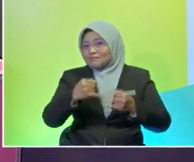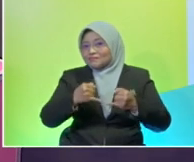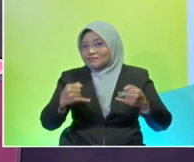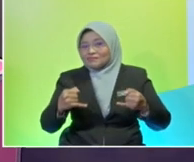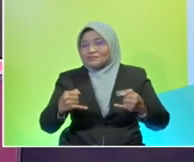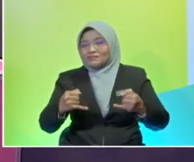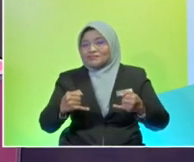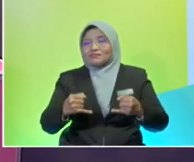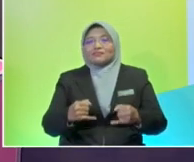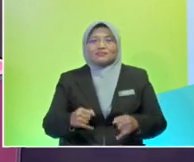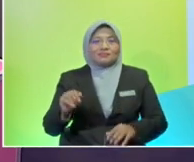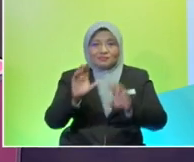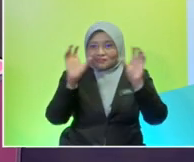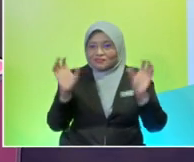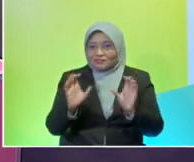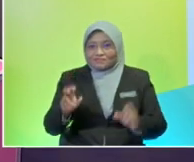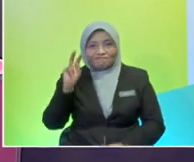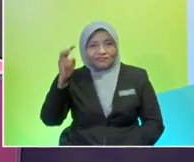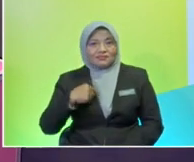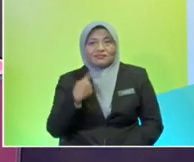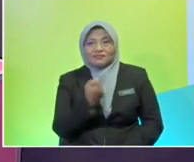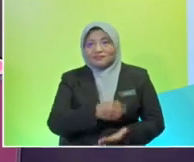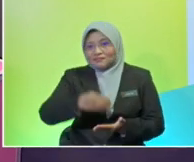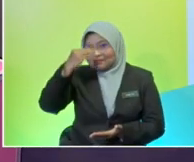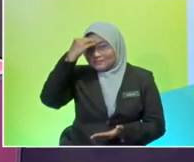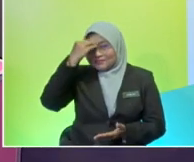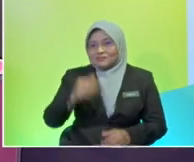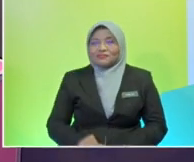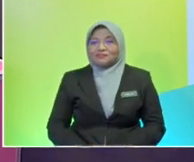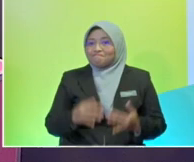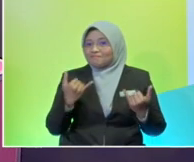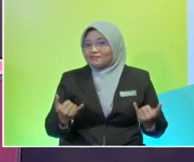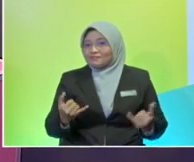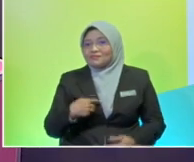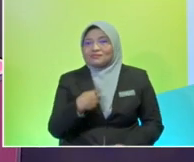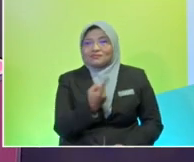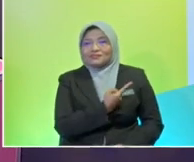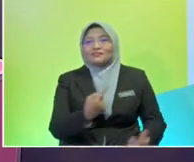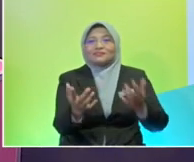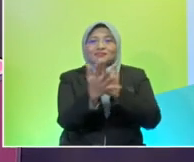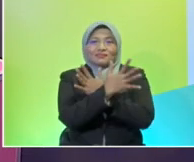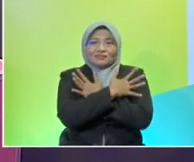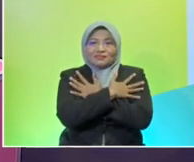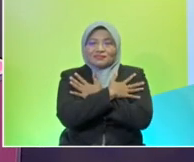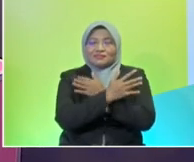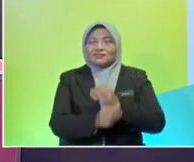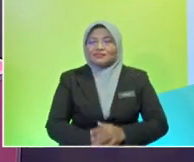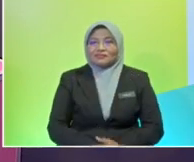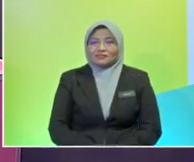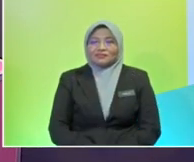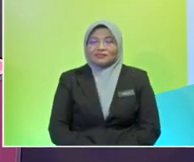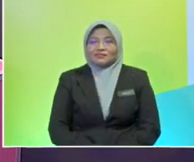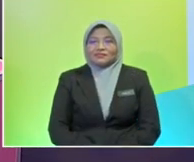tapi sebelum itu jumlah kita lihat seketika yang di rumah jangan kemana-mana kembali selepas ini ke sekolah Didik